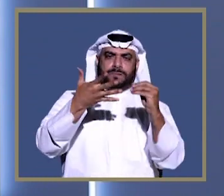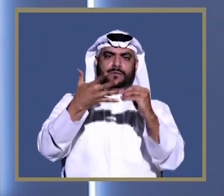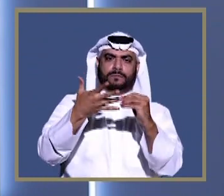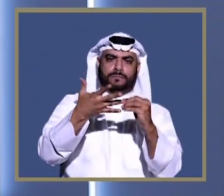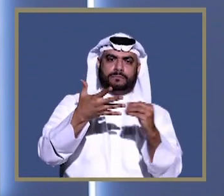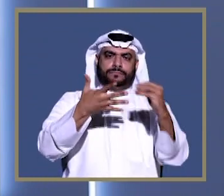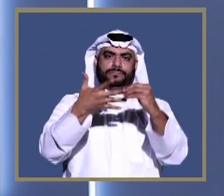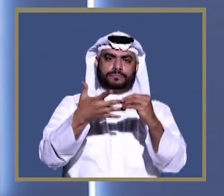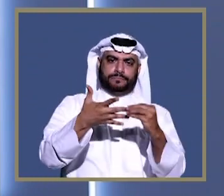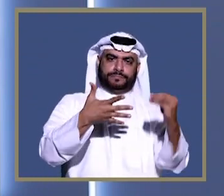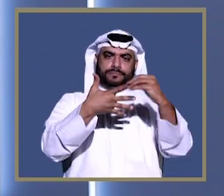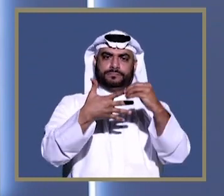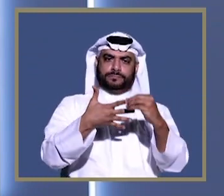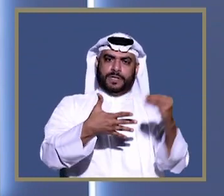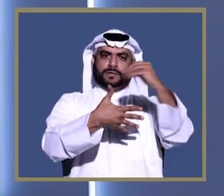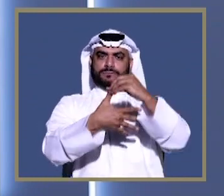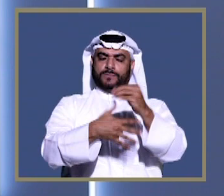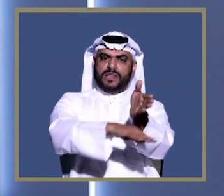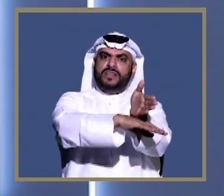أنا علشان